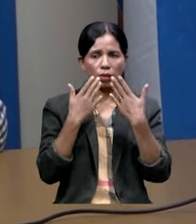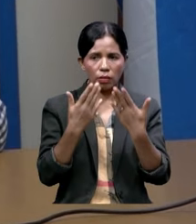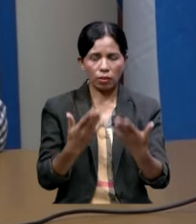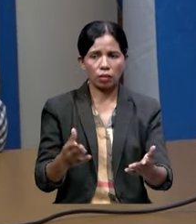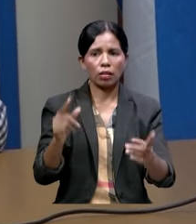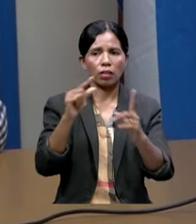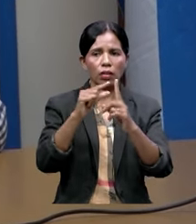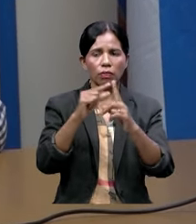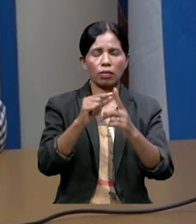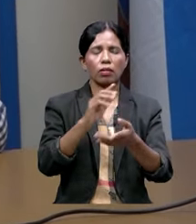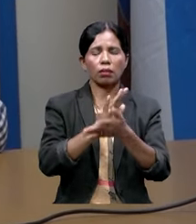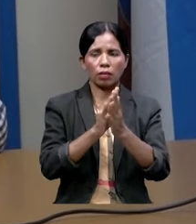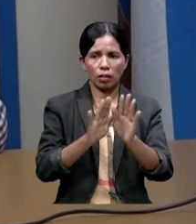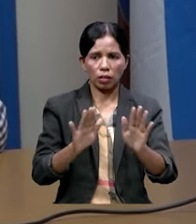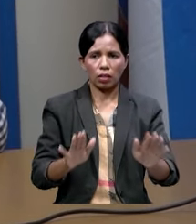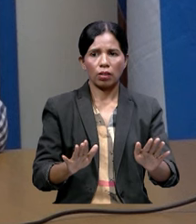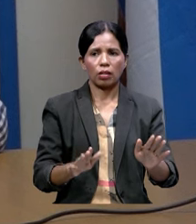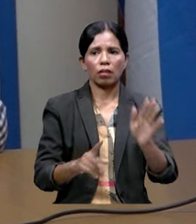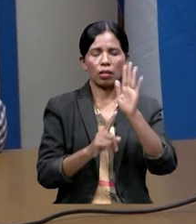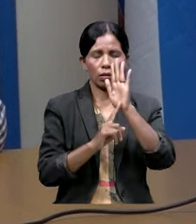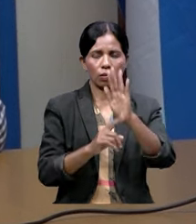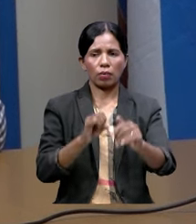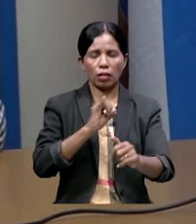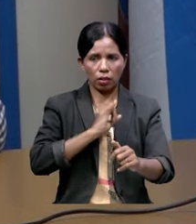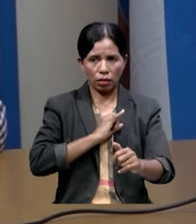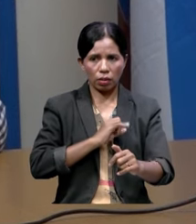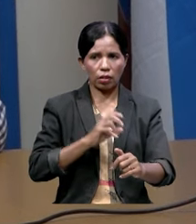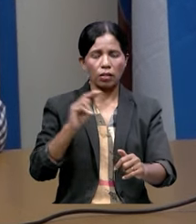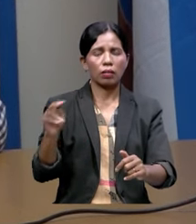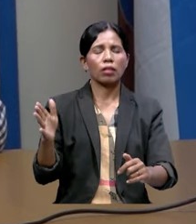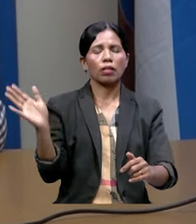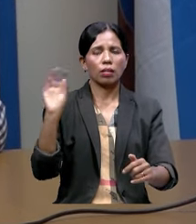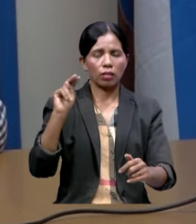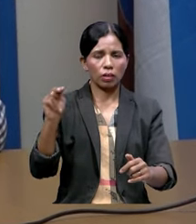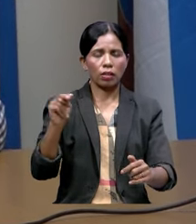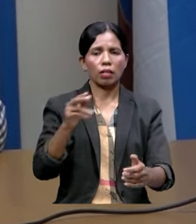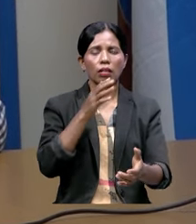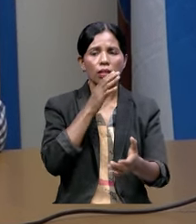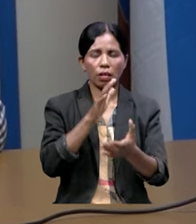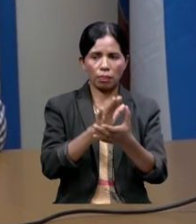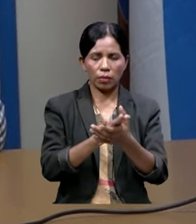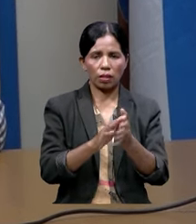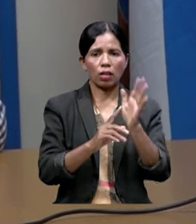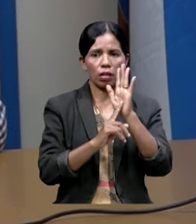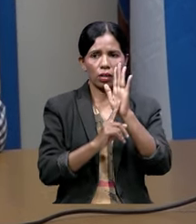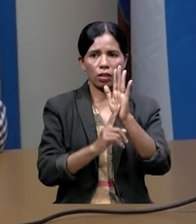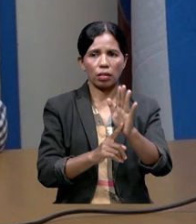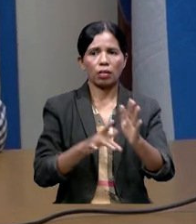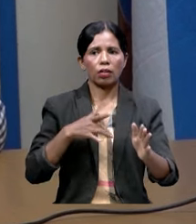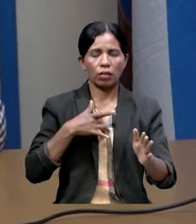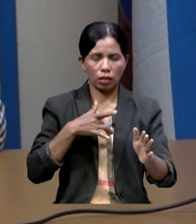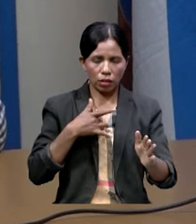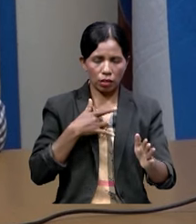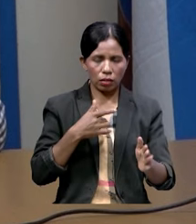fuan solidaridade ne ve makani hatoba hau nune mos ni ni kapet. Ini kaben atau moza sentido